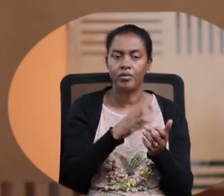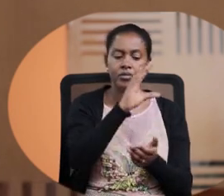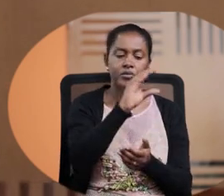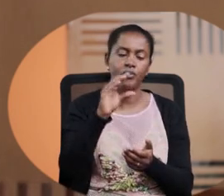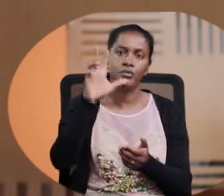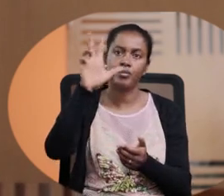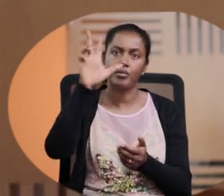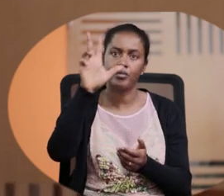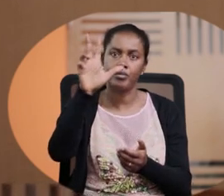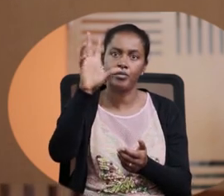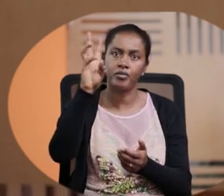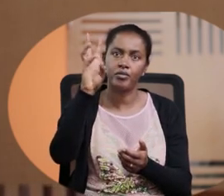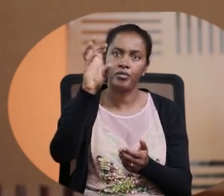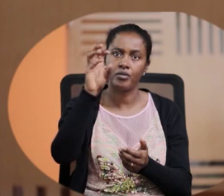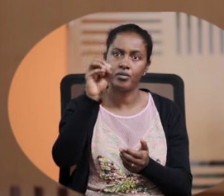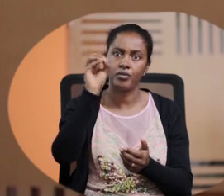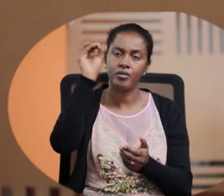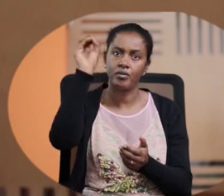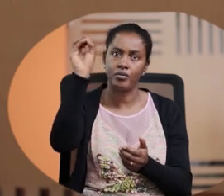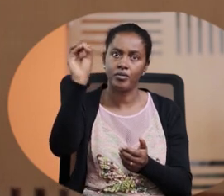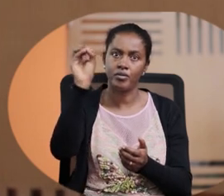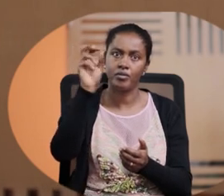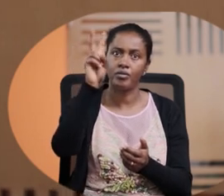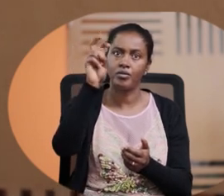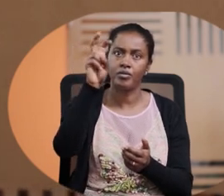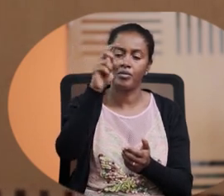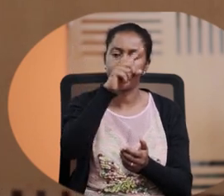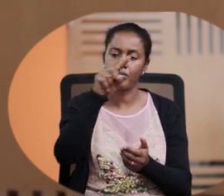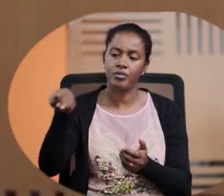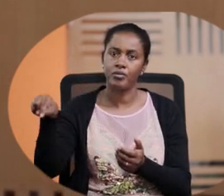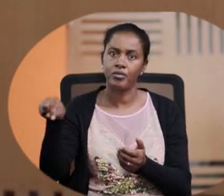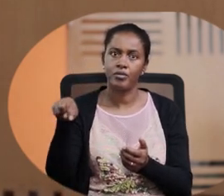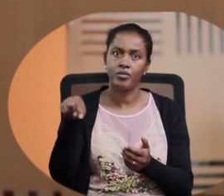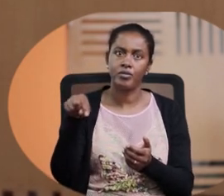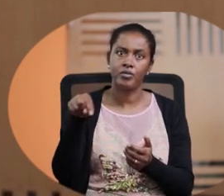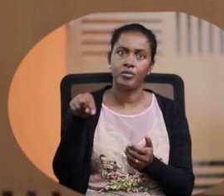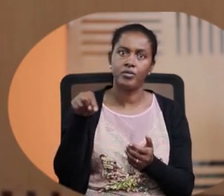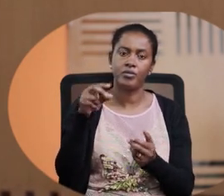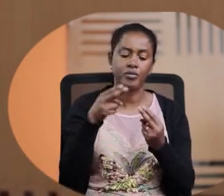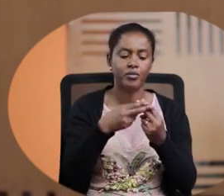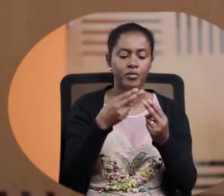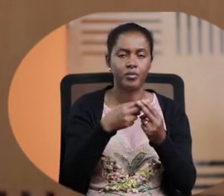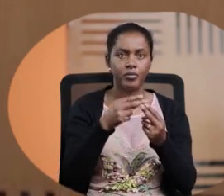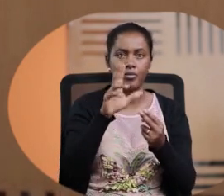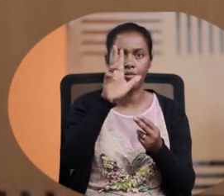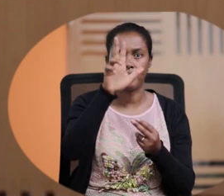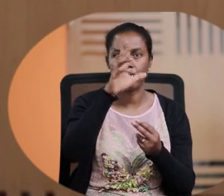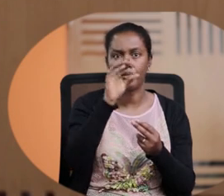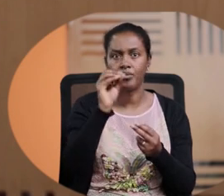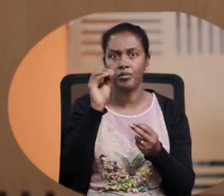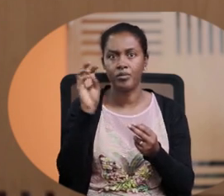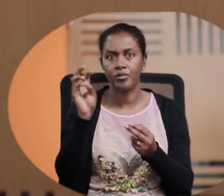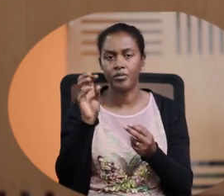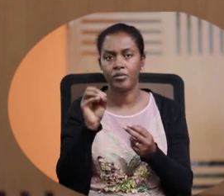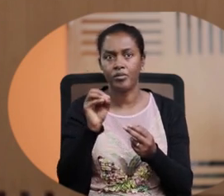degree digdama irra dibba ba isu dibba sadif jatama degree zero balde zero